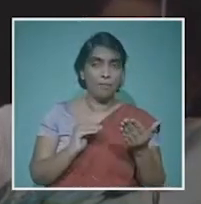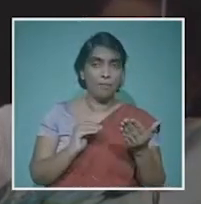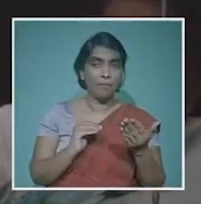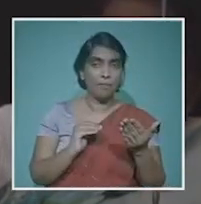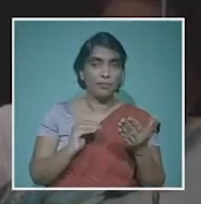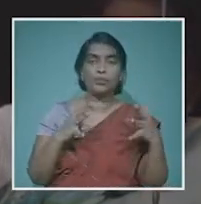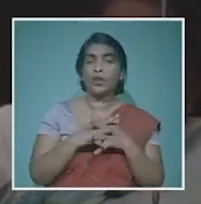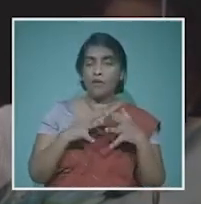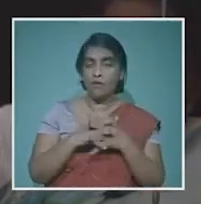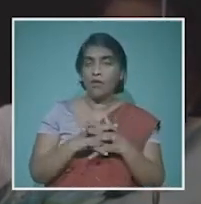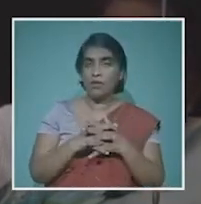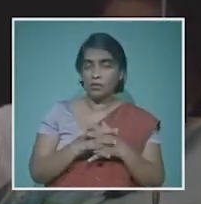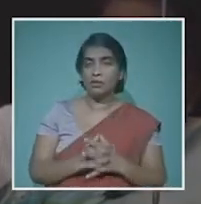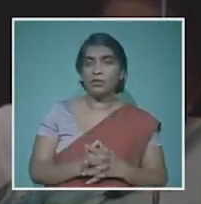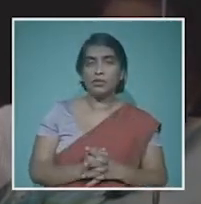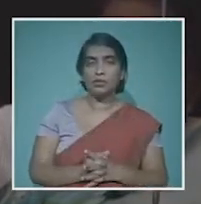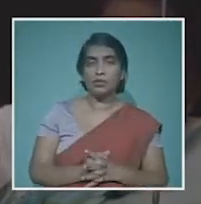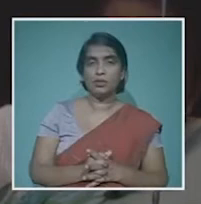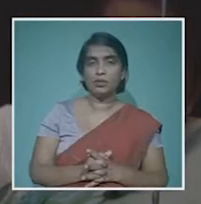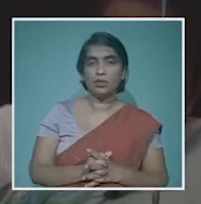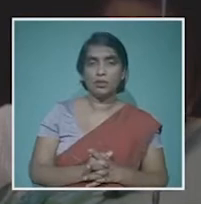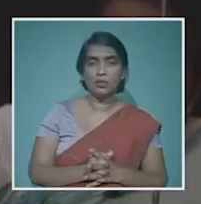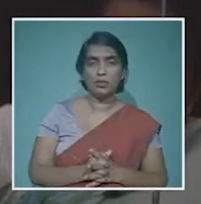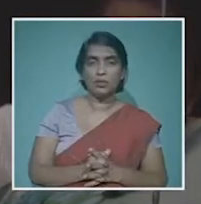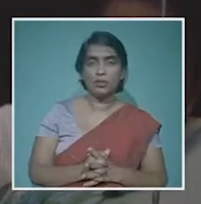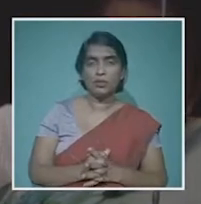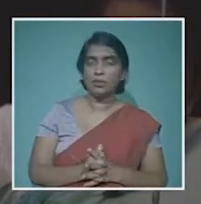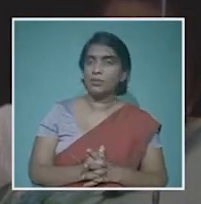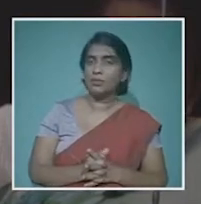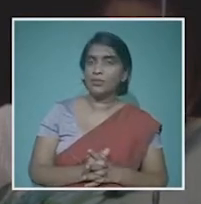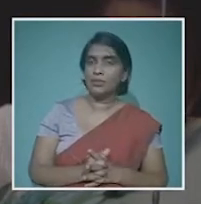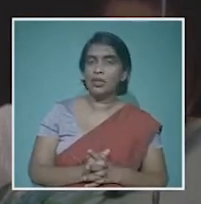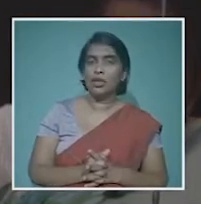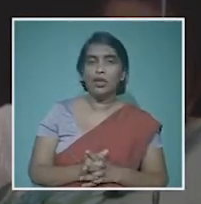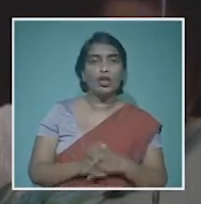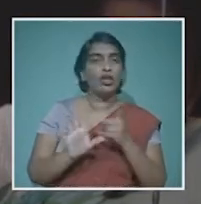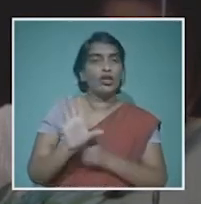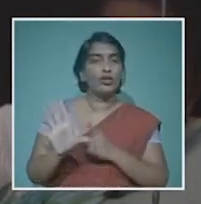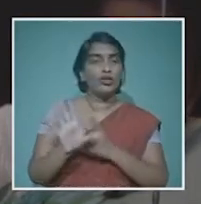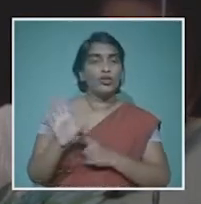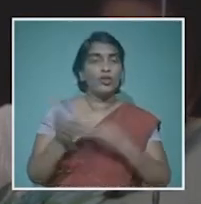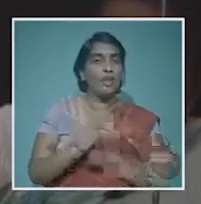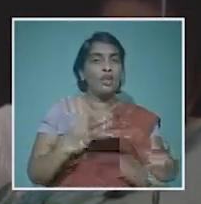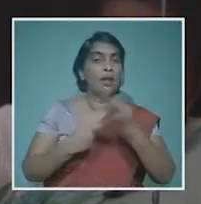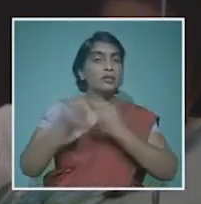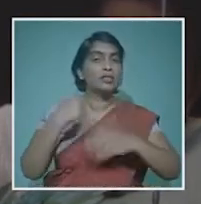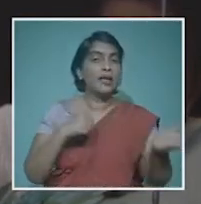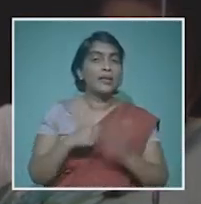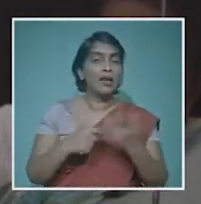ඔව් ආසේ මන්තුමා කියස් දෙනකොට මගේ මිත්‍රයන්නේ ඔබතුමා. ඔව් ඒක පස්සේ යූරියා ප්ලාන්ට් එක විකුණුවේ කවුද? යකඩ